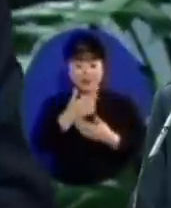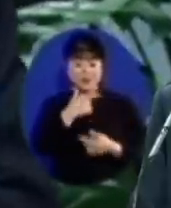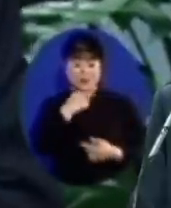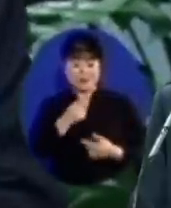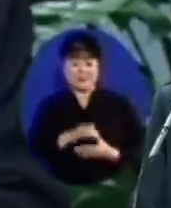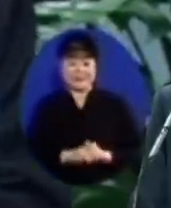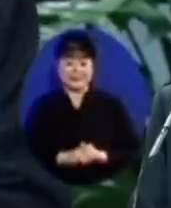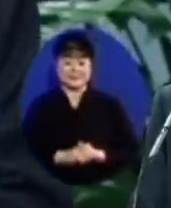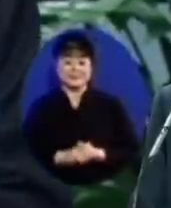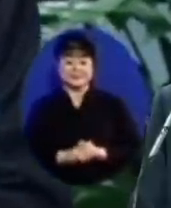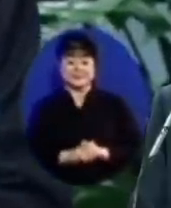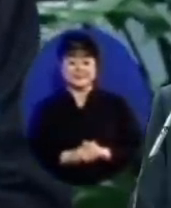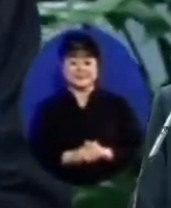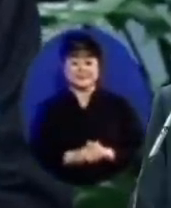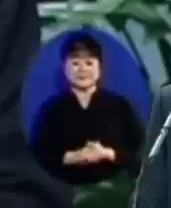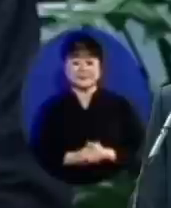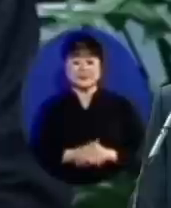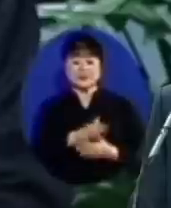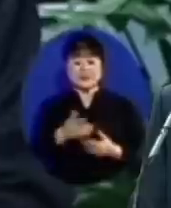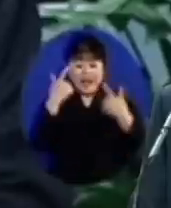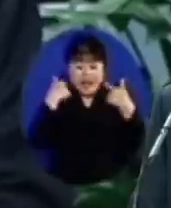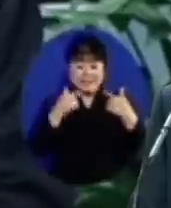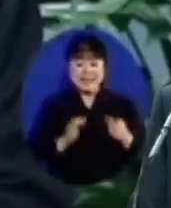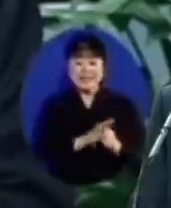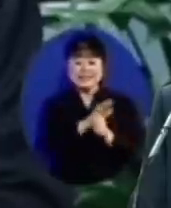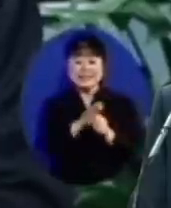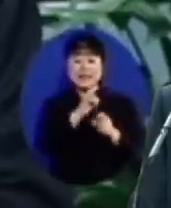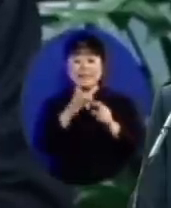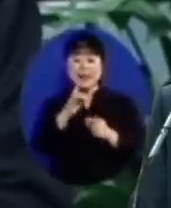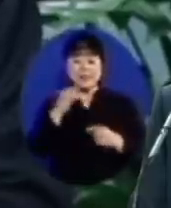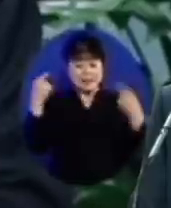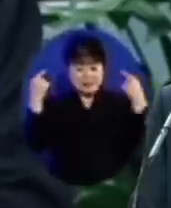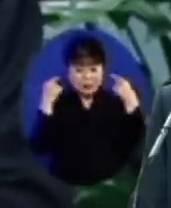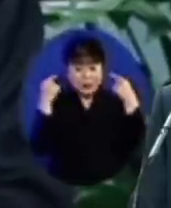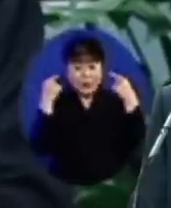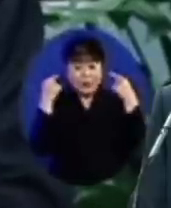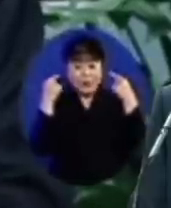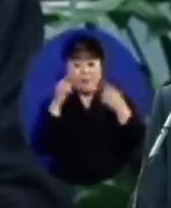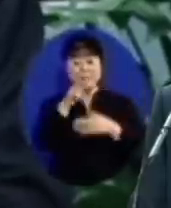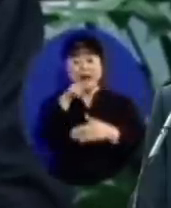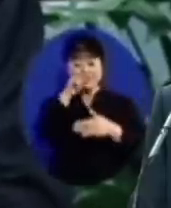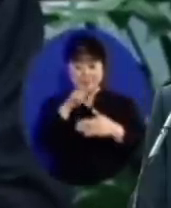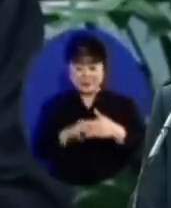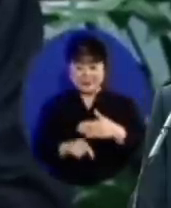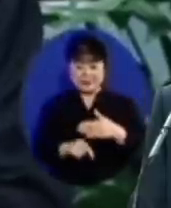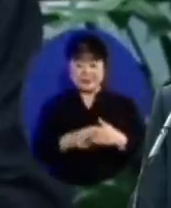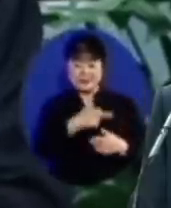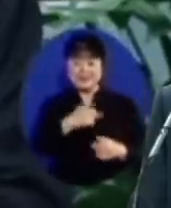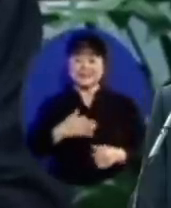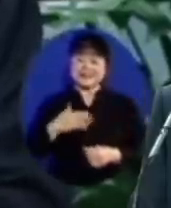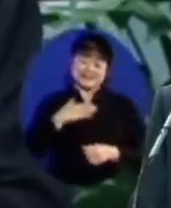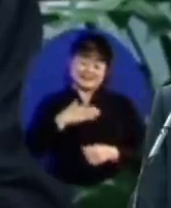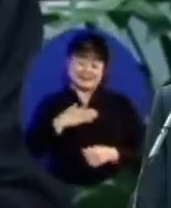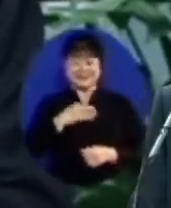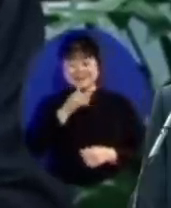합니다. 우리는 언제나 사랑이란 말만 들어도 우리 마음이 굉장히